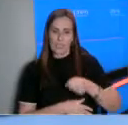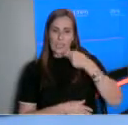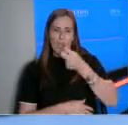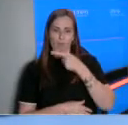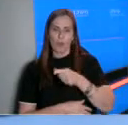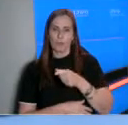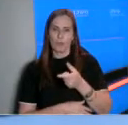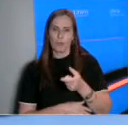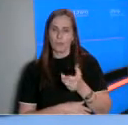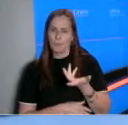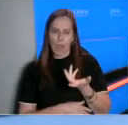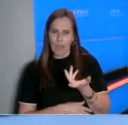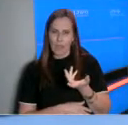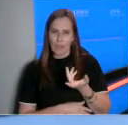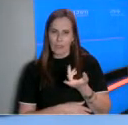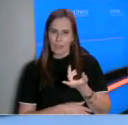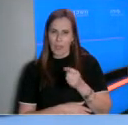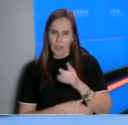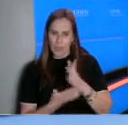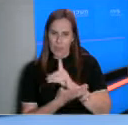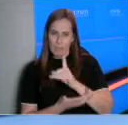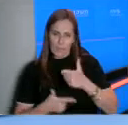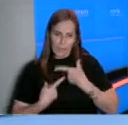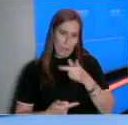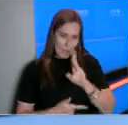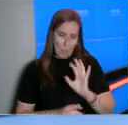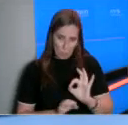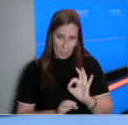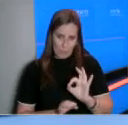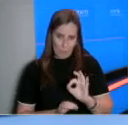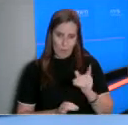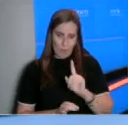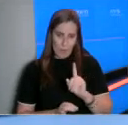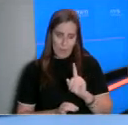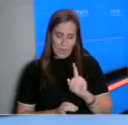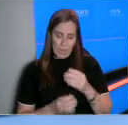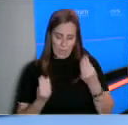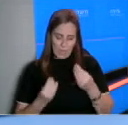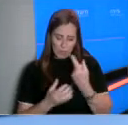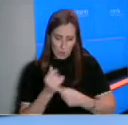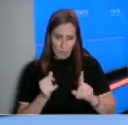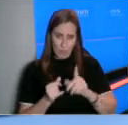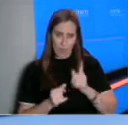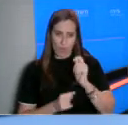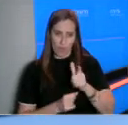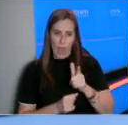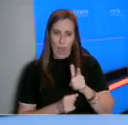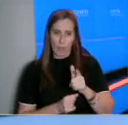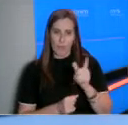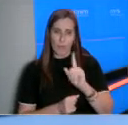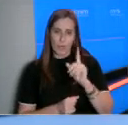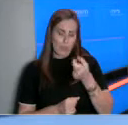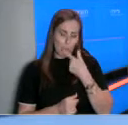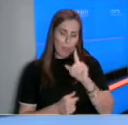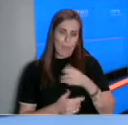זה כאילו, אתה מלבין את העניין. זה אתה קובע מי יחיה ומי ימות, ומי יפשוט את הרגל, ומי יצטרך לשלם הון עתק, ולמי